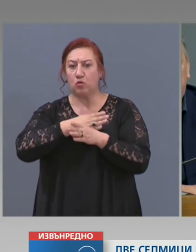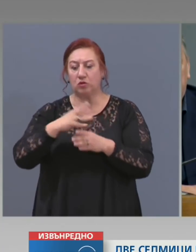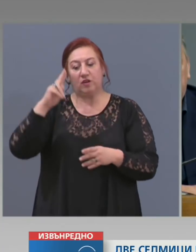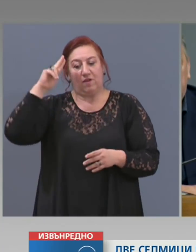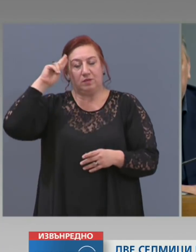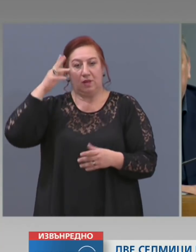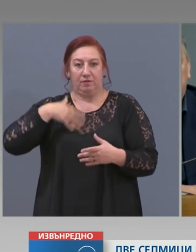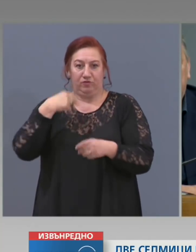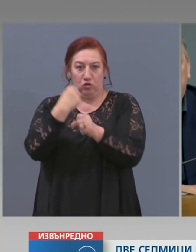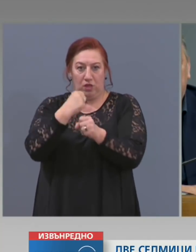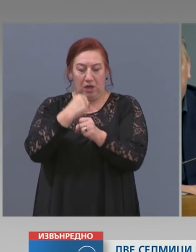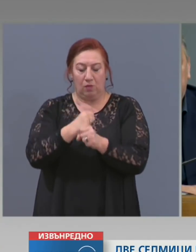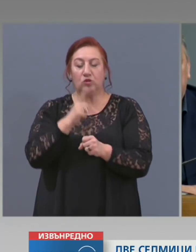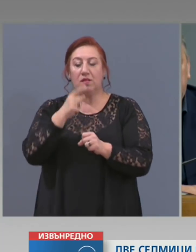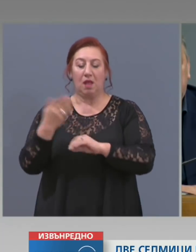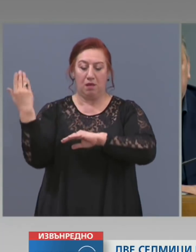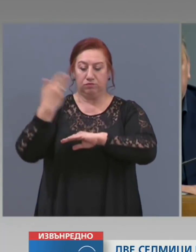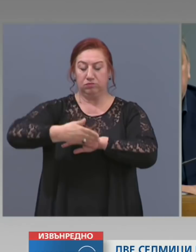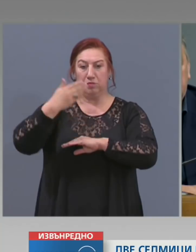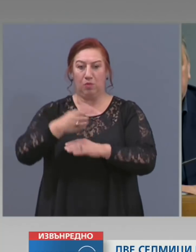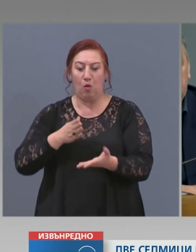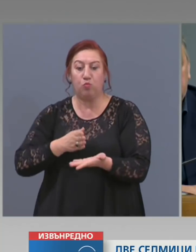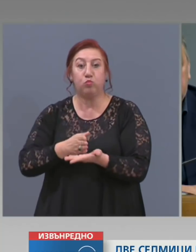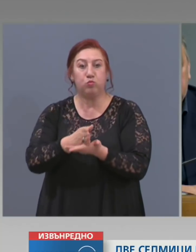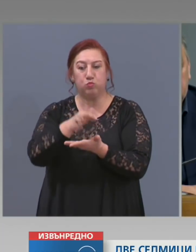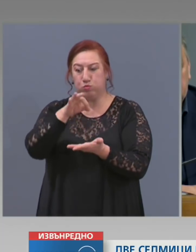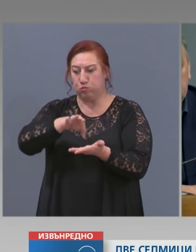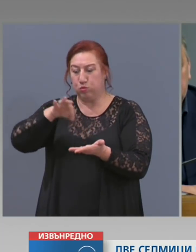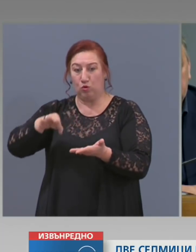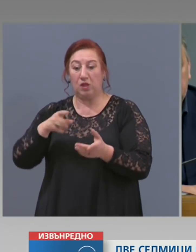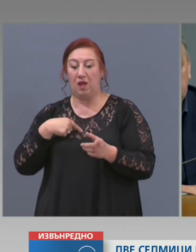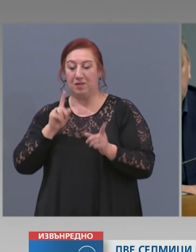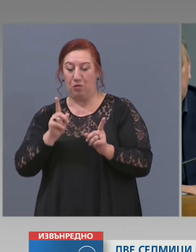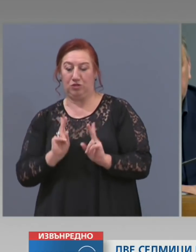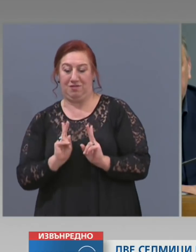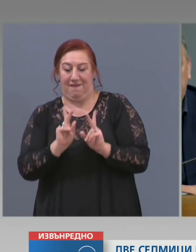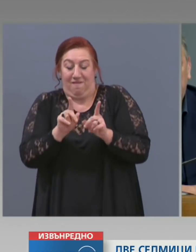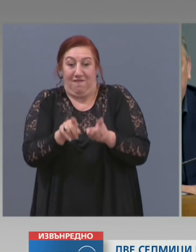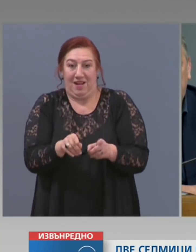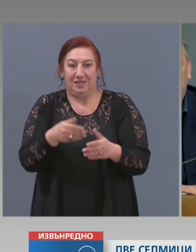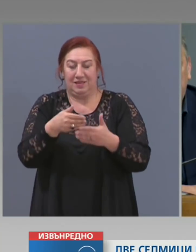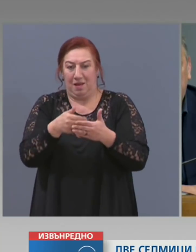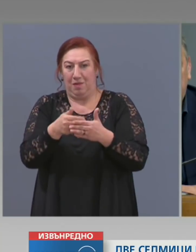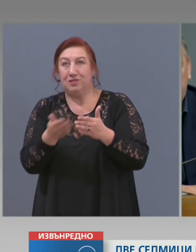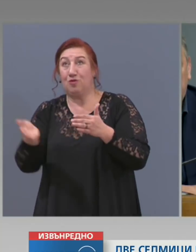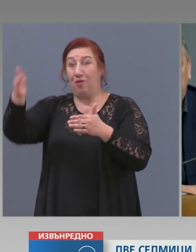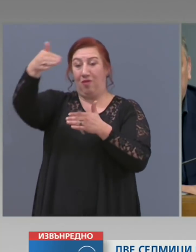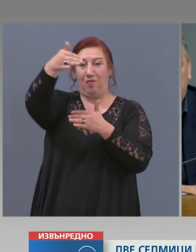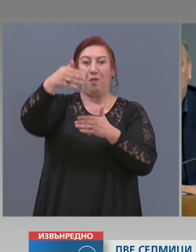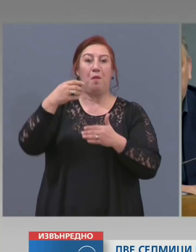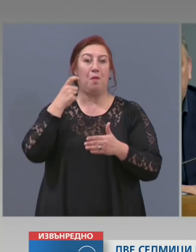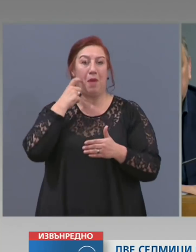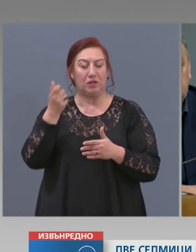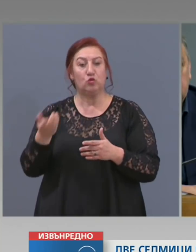На контролно-пропускателните пунктове, които са на подходите, входно-изходните артерии на град Банско, ще бъдат служители от